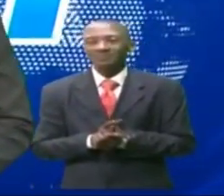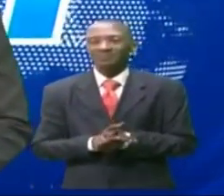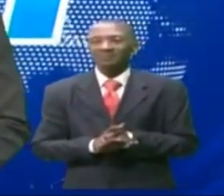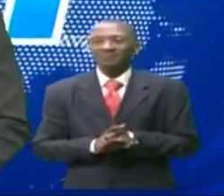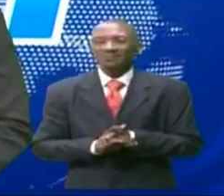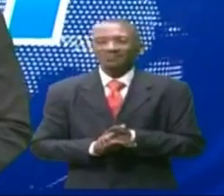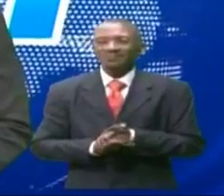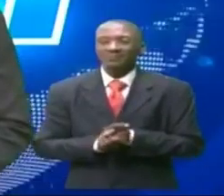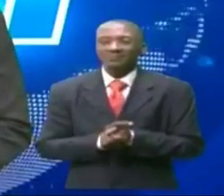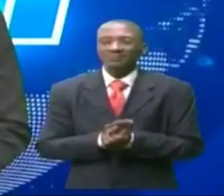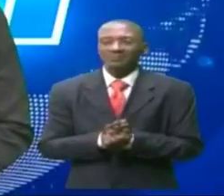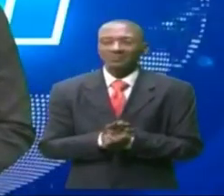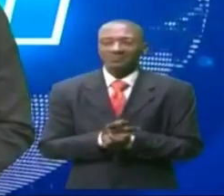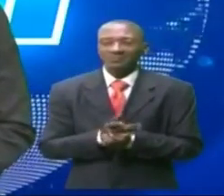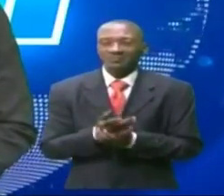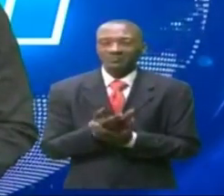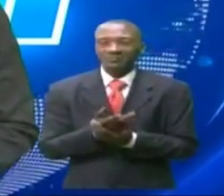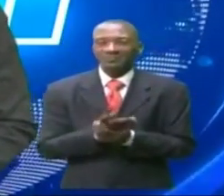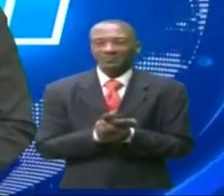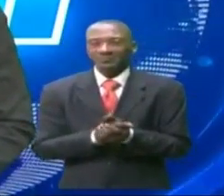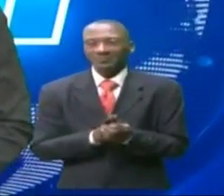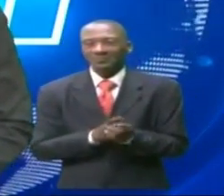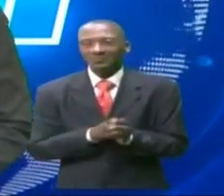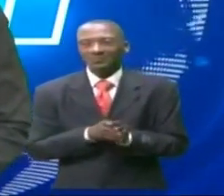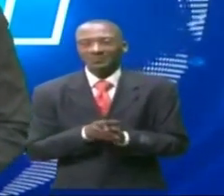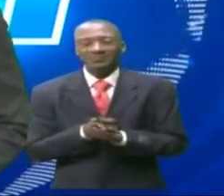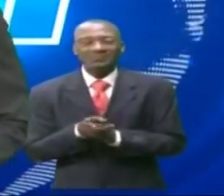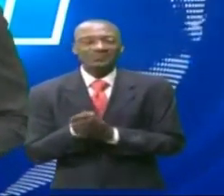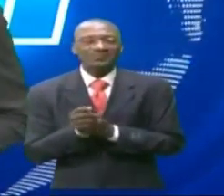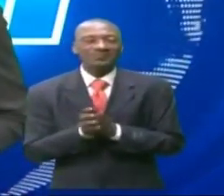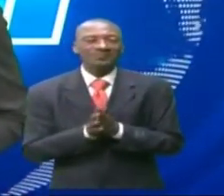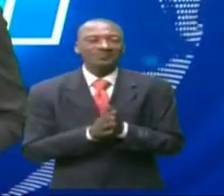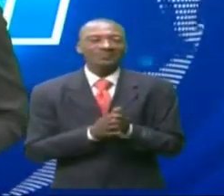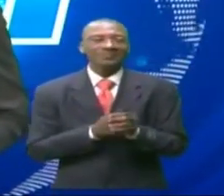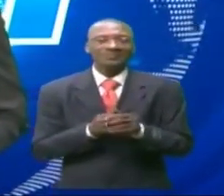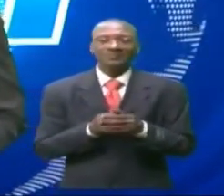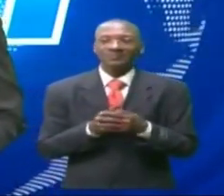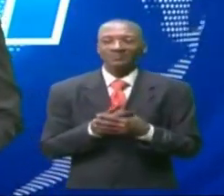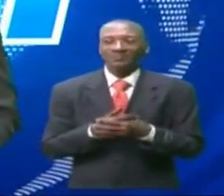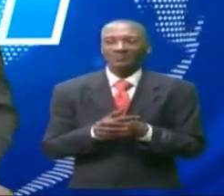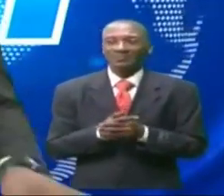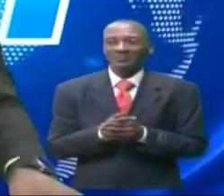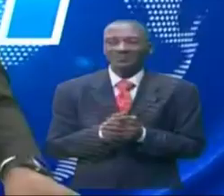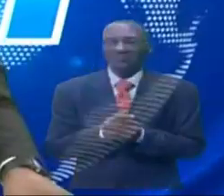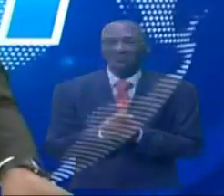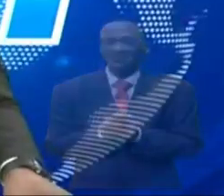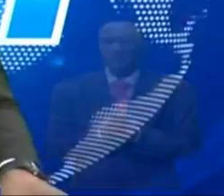l'actualité revient dans moins d'une heure avec Sandra Nangui pour de nouveaux titres d'actualité. À très bientôt.